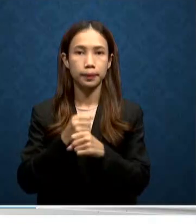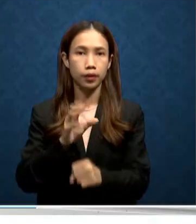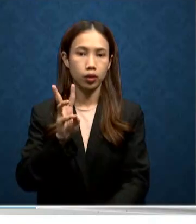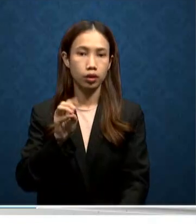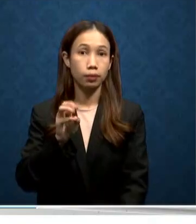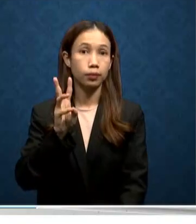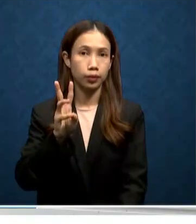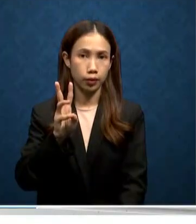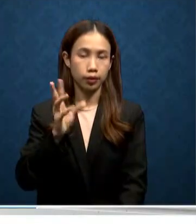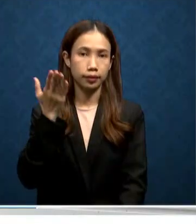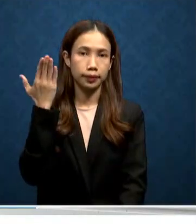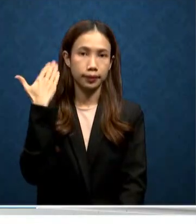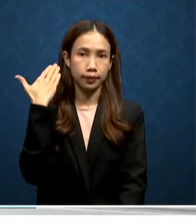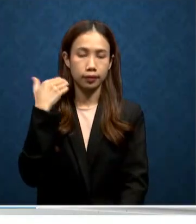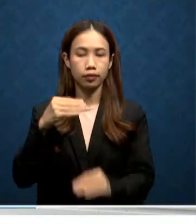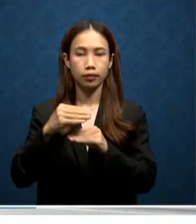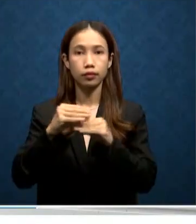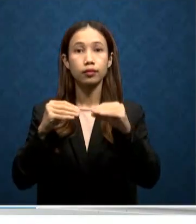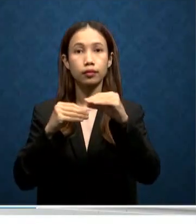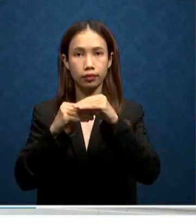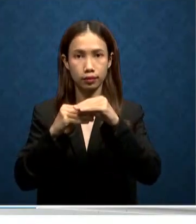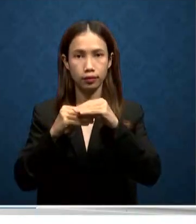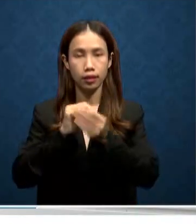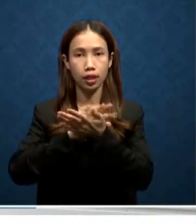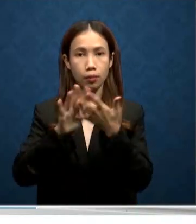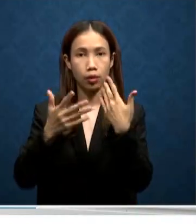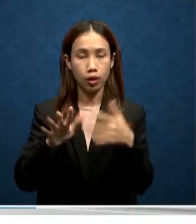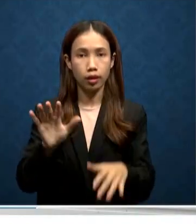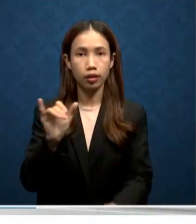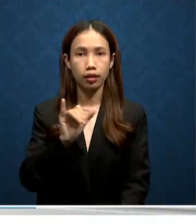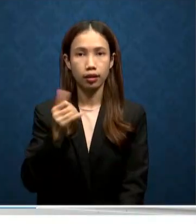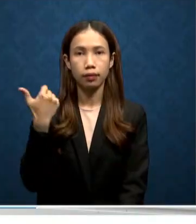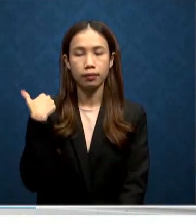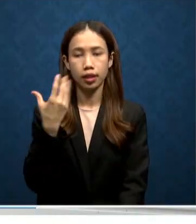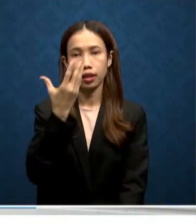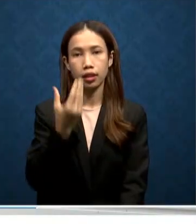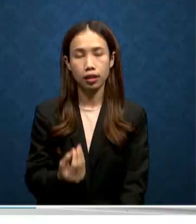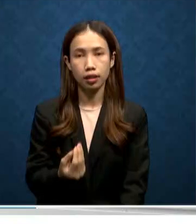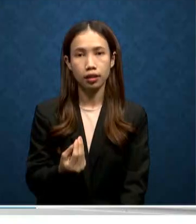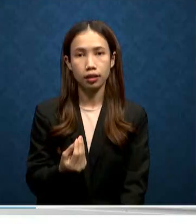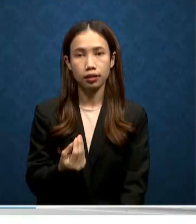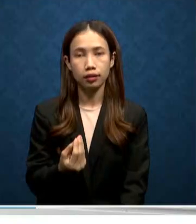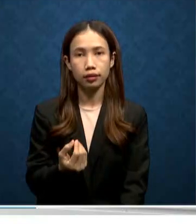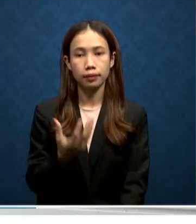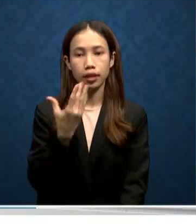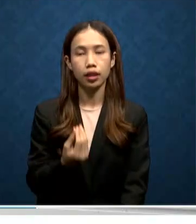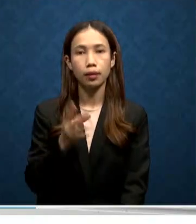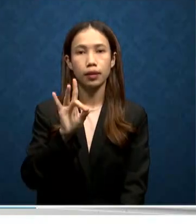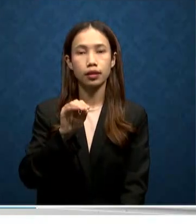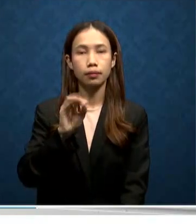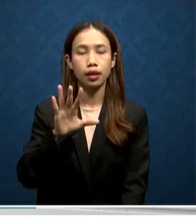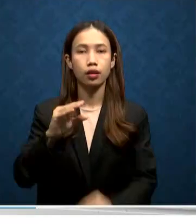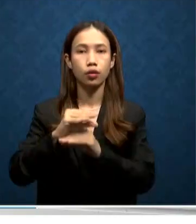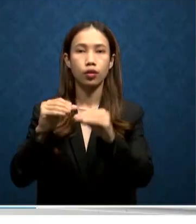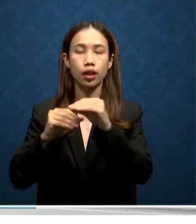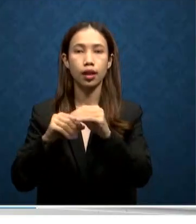ผ่านมาครับเอ่อโครงการที่ไม่แล้วเสร็จเนี่ยเหลือ 85โครงการคิด